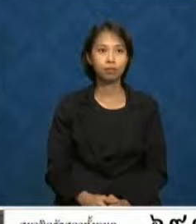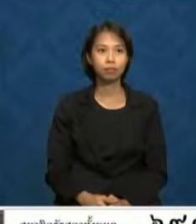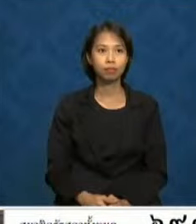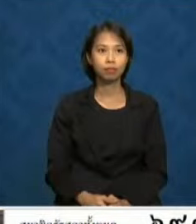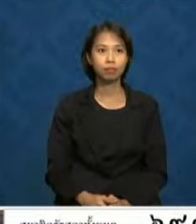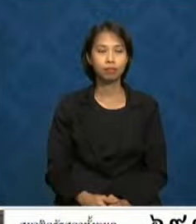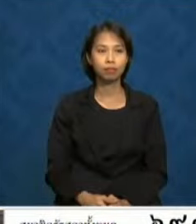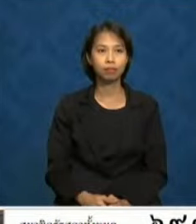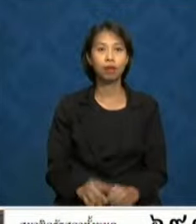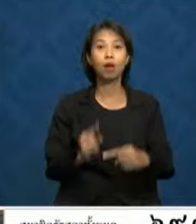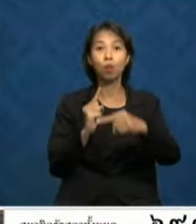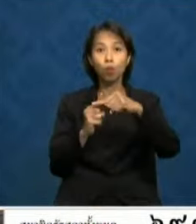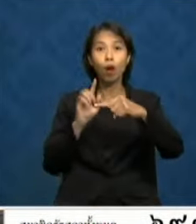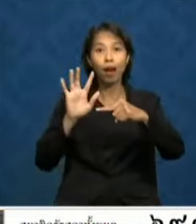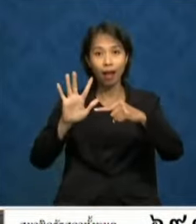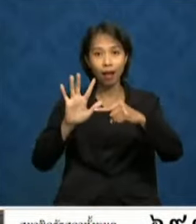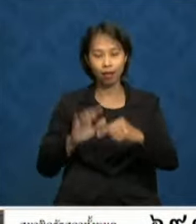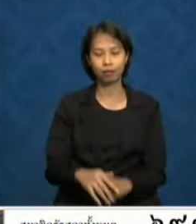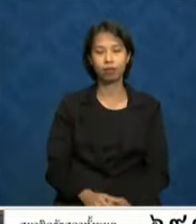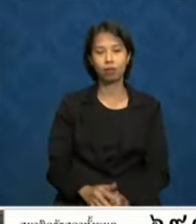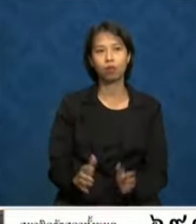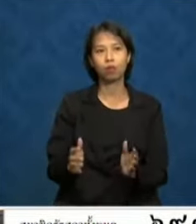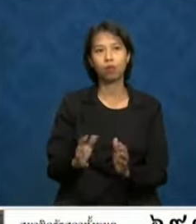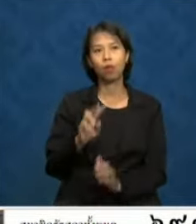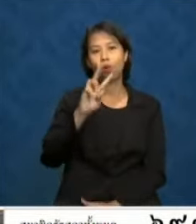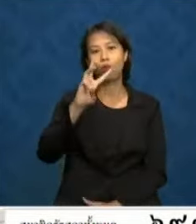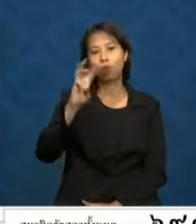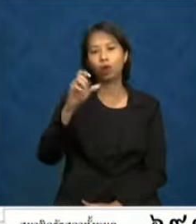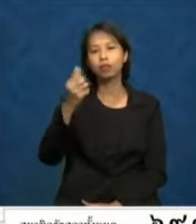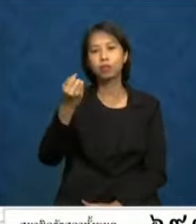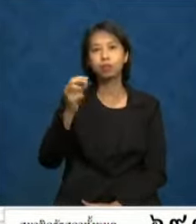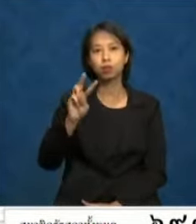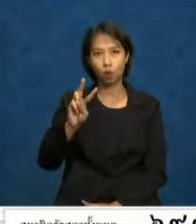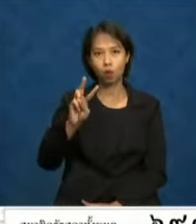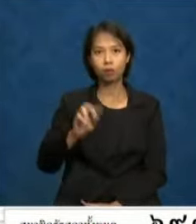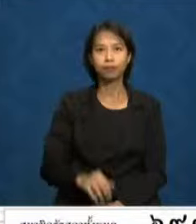112บวก5นะครับ612นะครับเอาละครับ